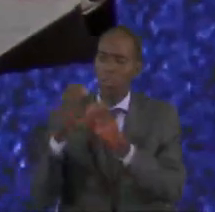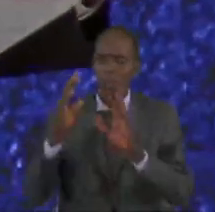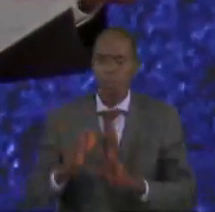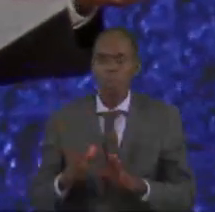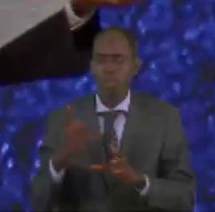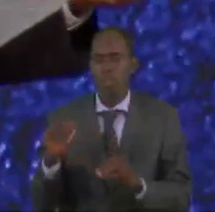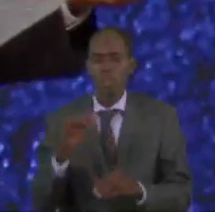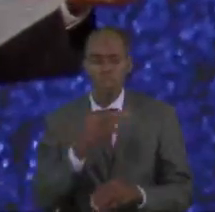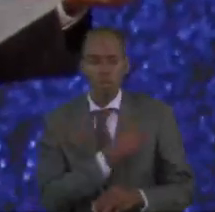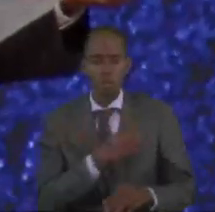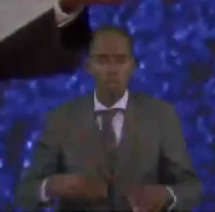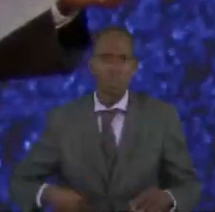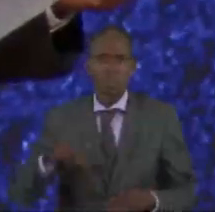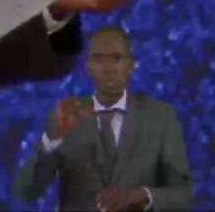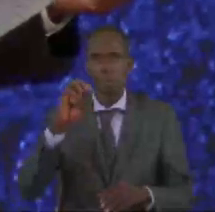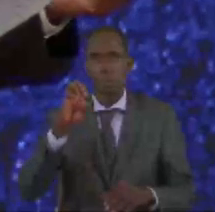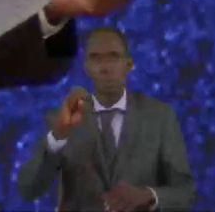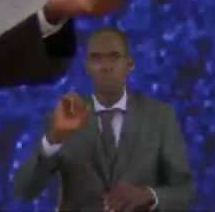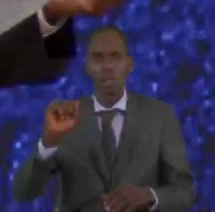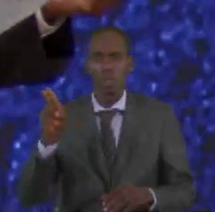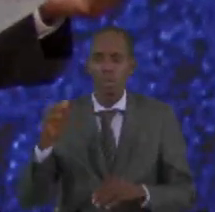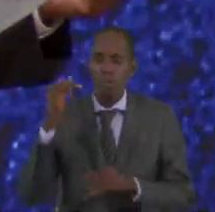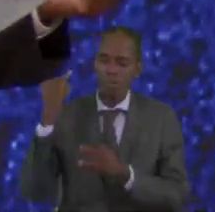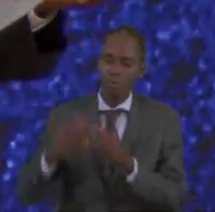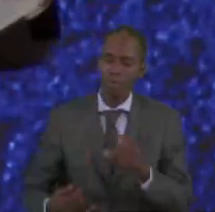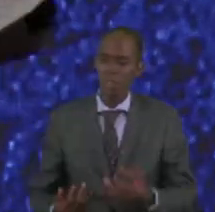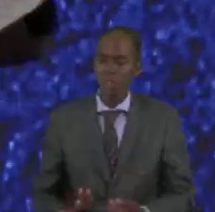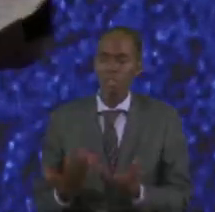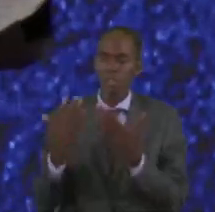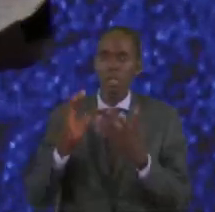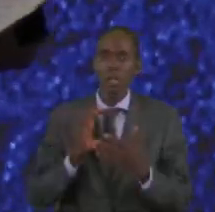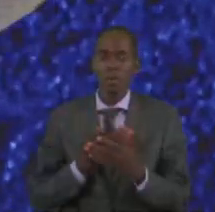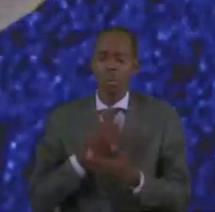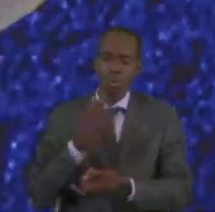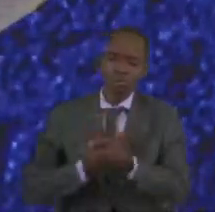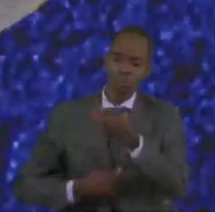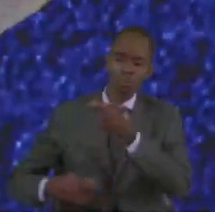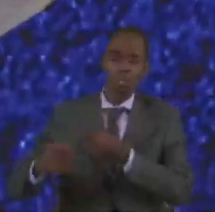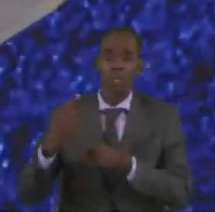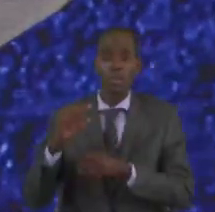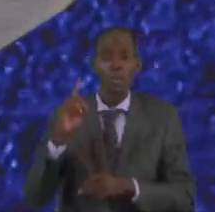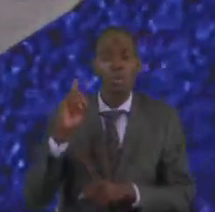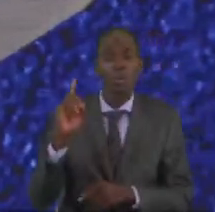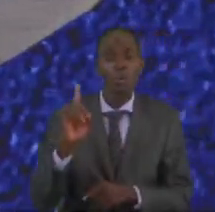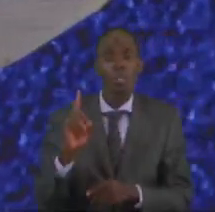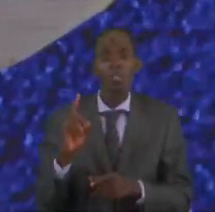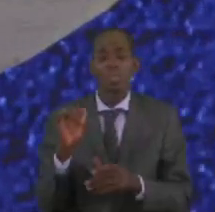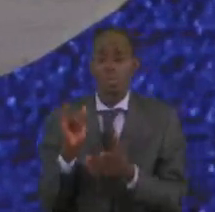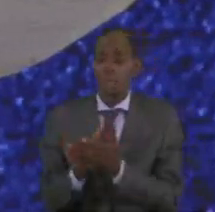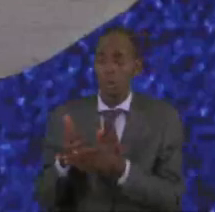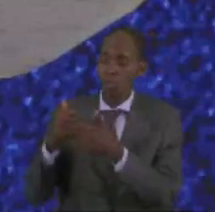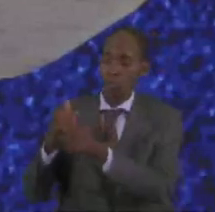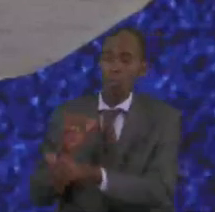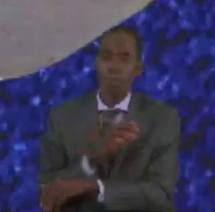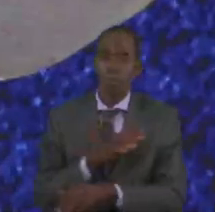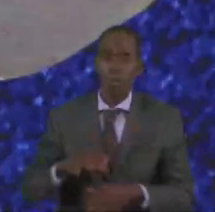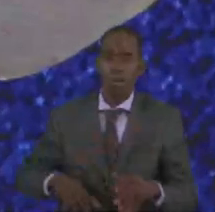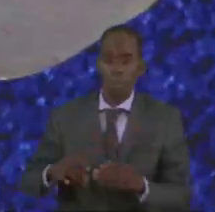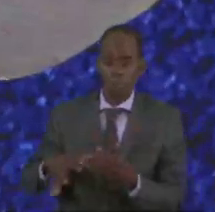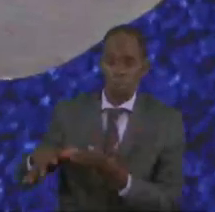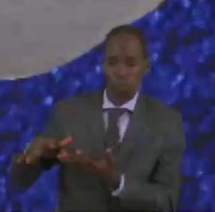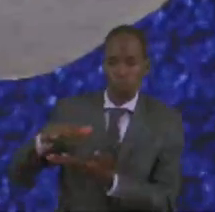Jésus-Christ, le Sauveur, le Messie, le sacrifice final, notre substitut. Celui qui